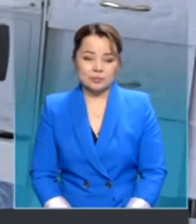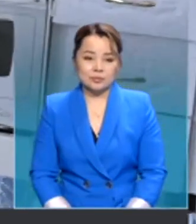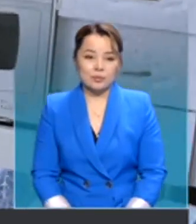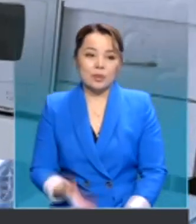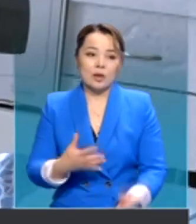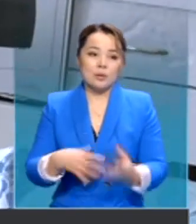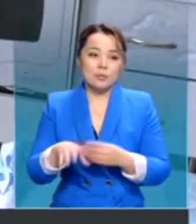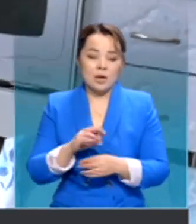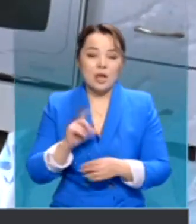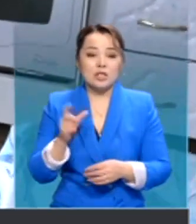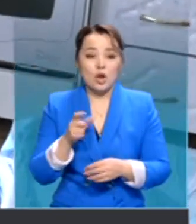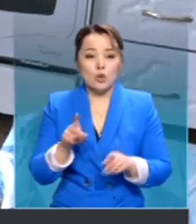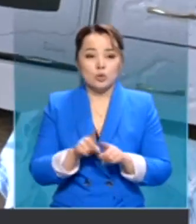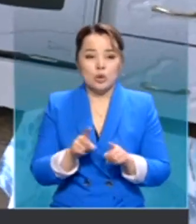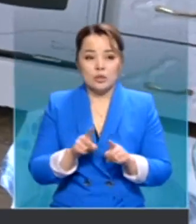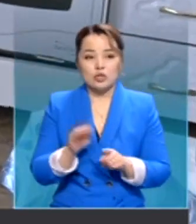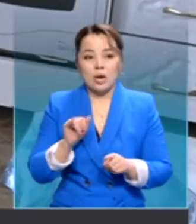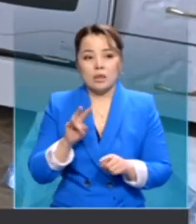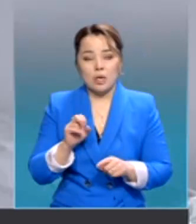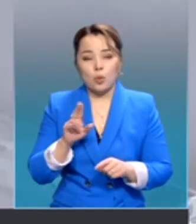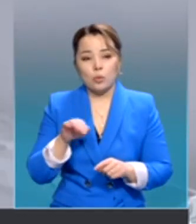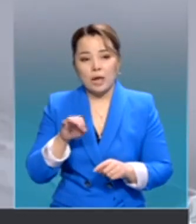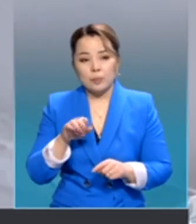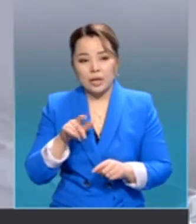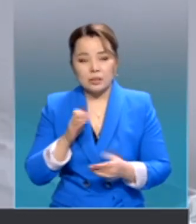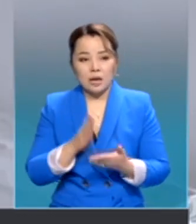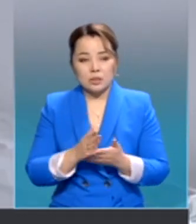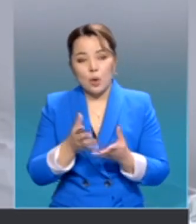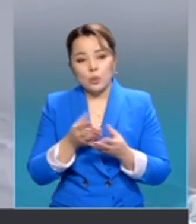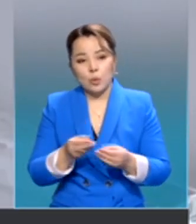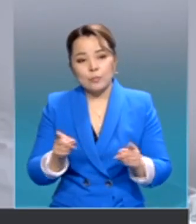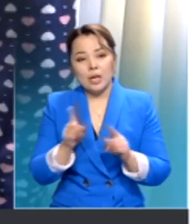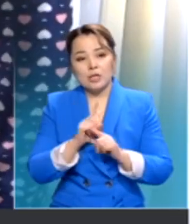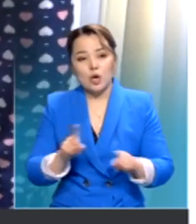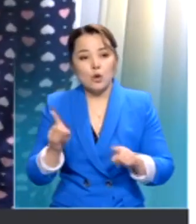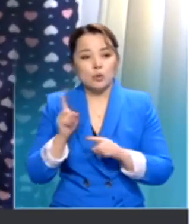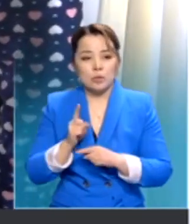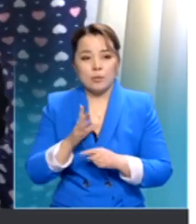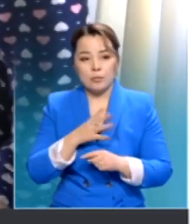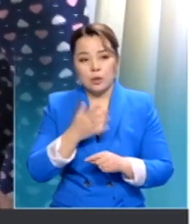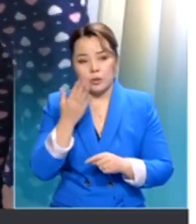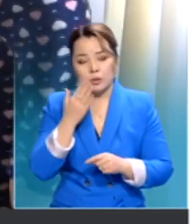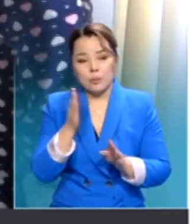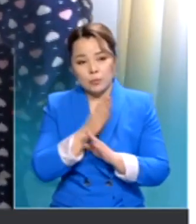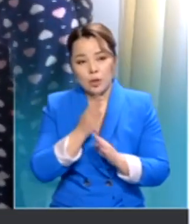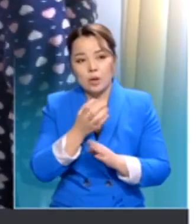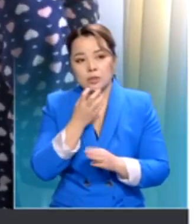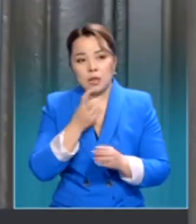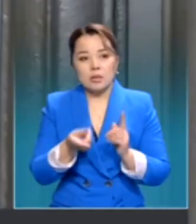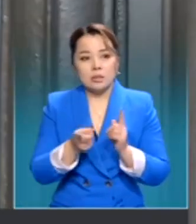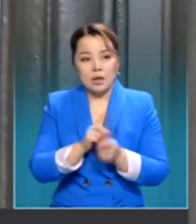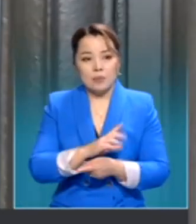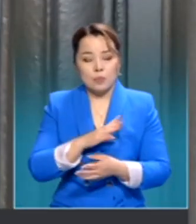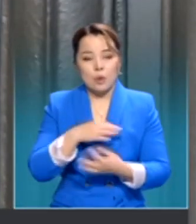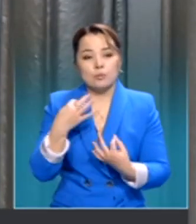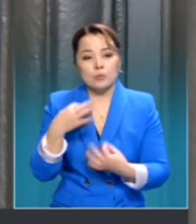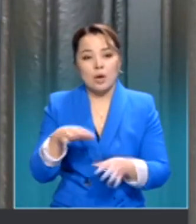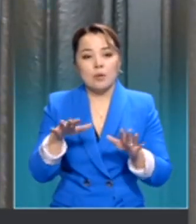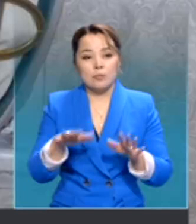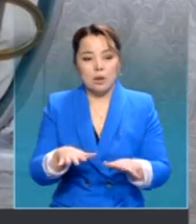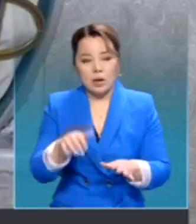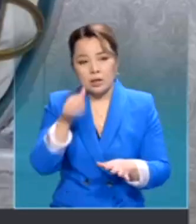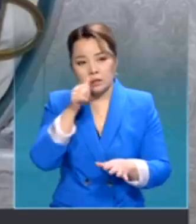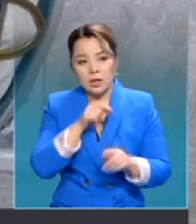Барлық Екібастұздықтар сияқты Жанна Құдайбергенова да бұл көктемді ерекше күтті. Күн райы жылынған соң бүгін айлар бойы бос тұрған пәтерін көруге